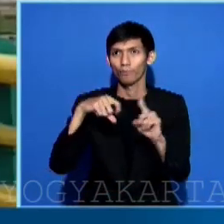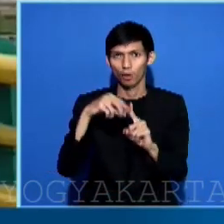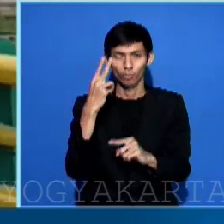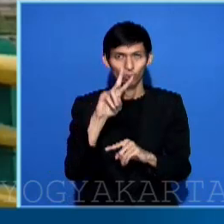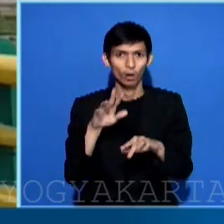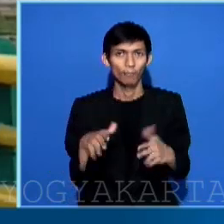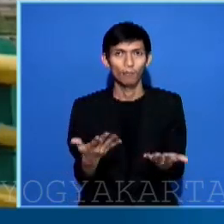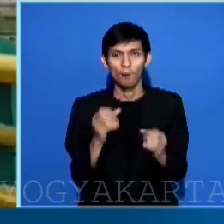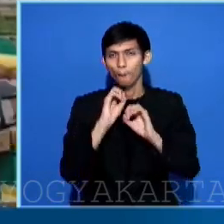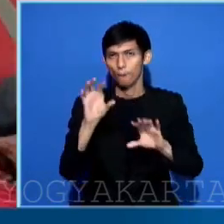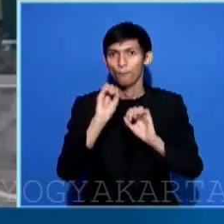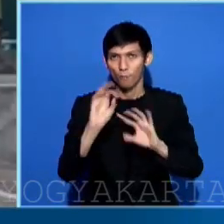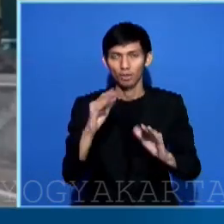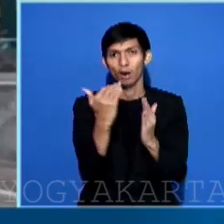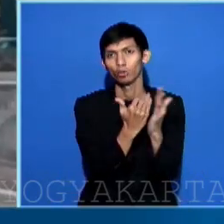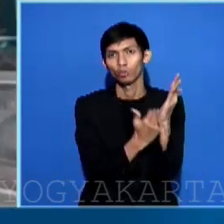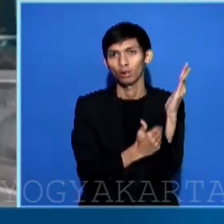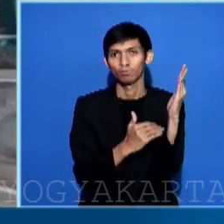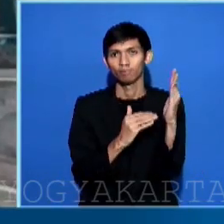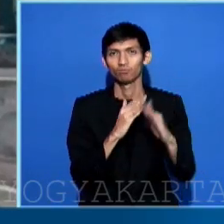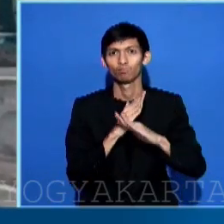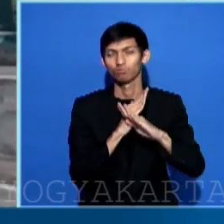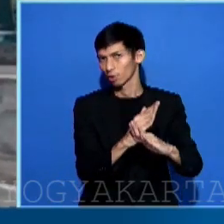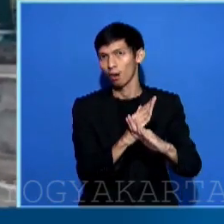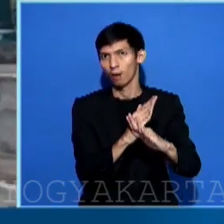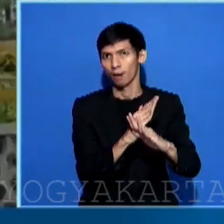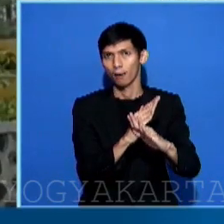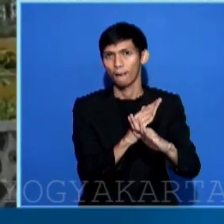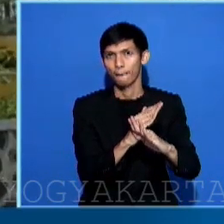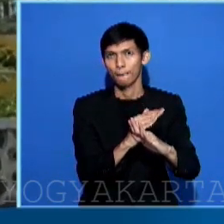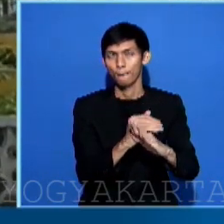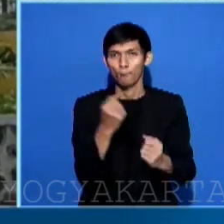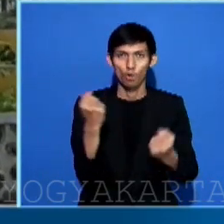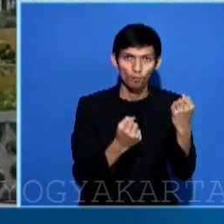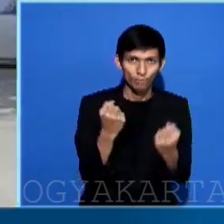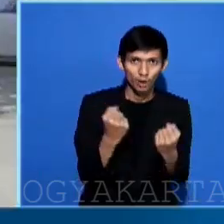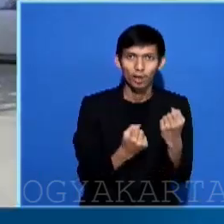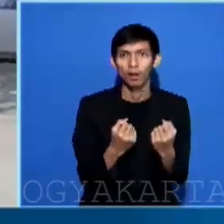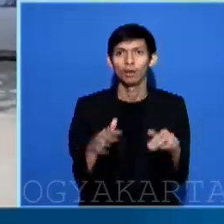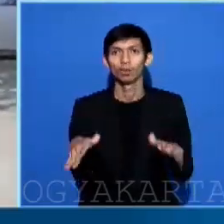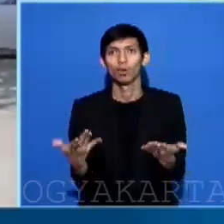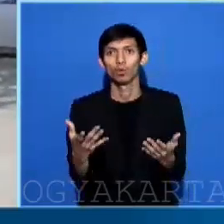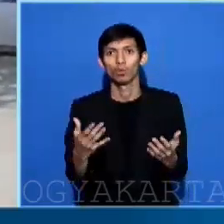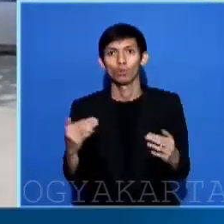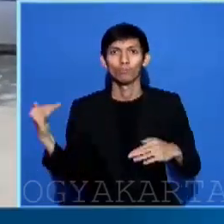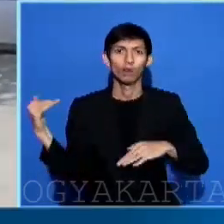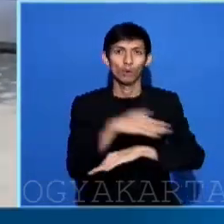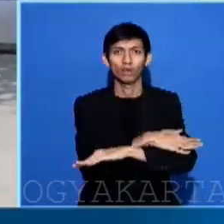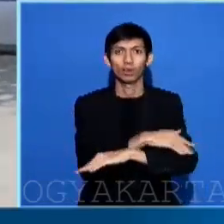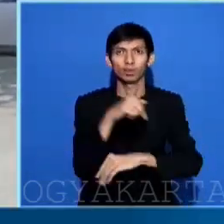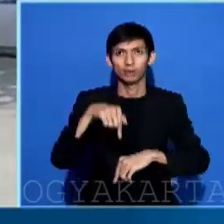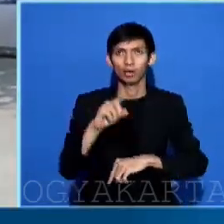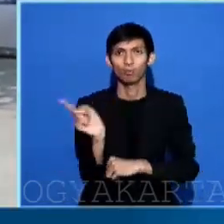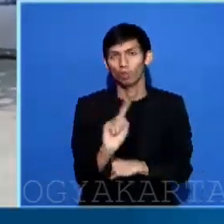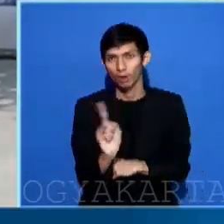mensosialisasikan peraturan baru tentang larangan melintas bagi setiap kendaraan roda 4 atau lebih di jembatan Bendungan Kamijoro.